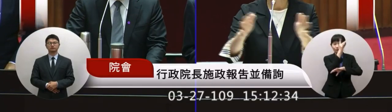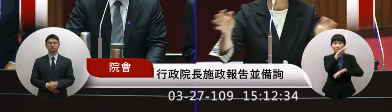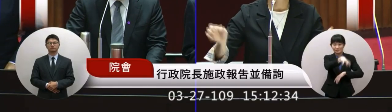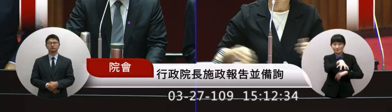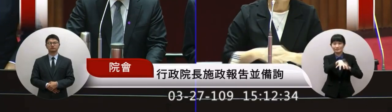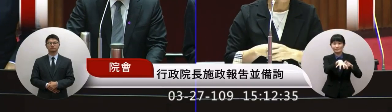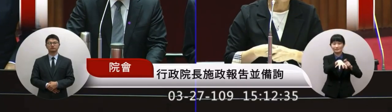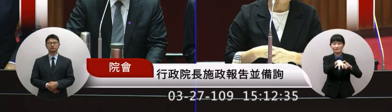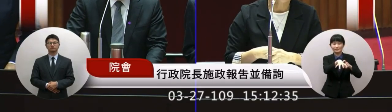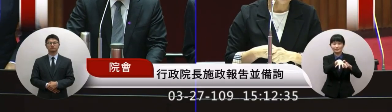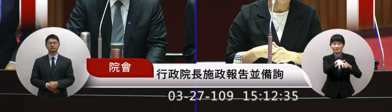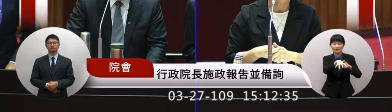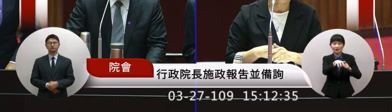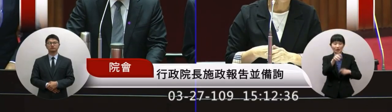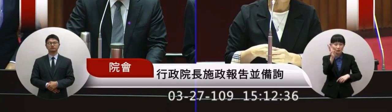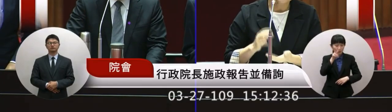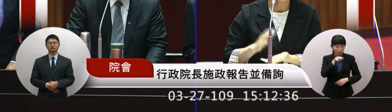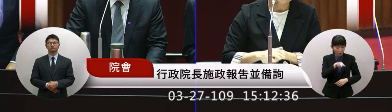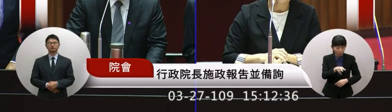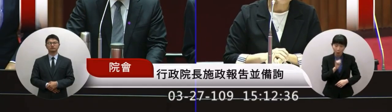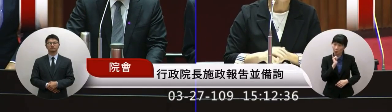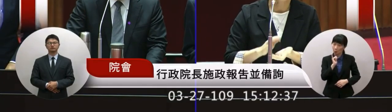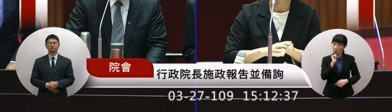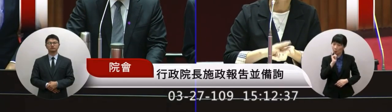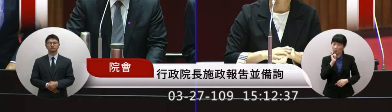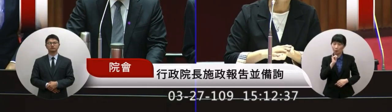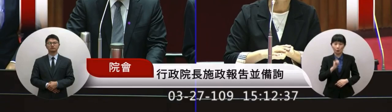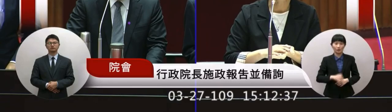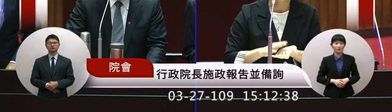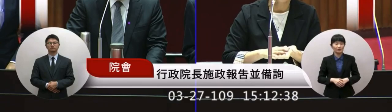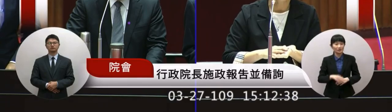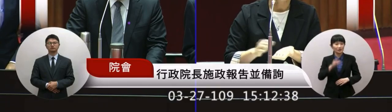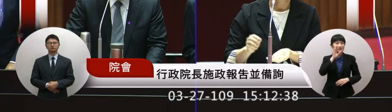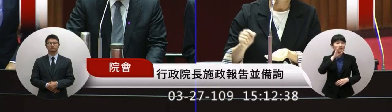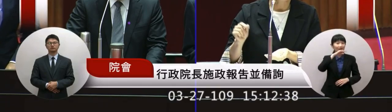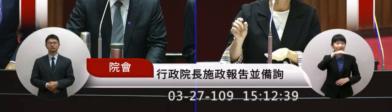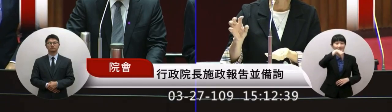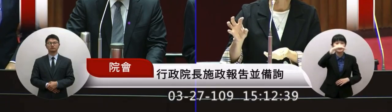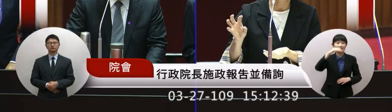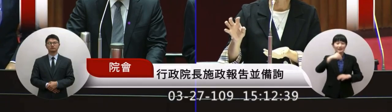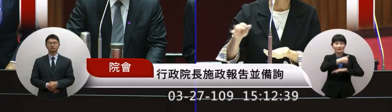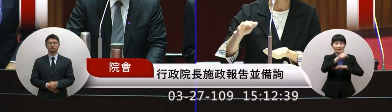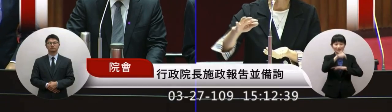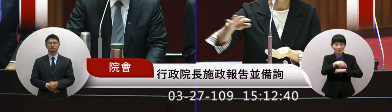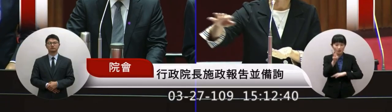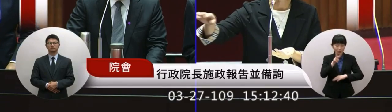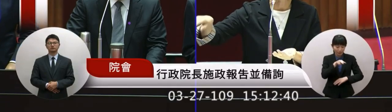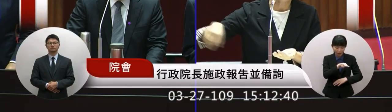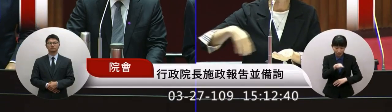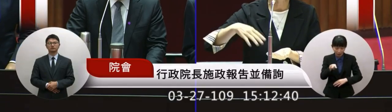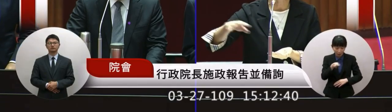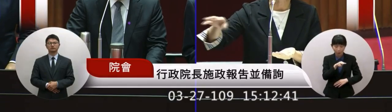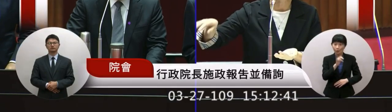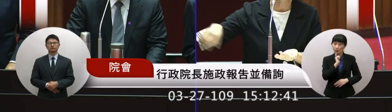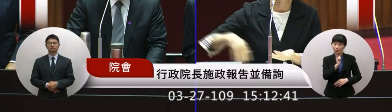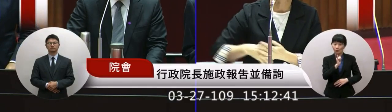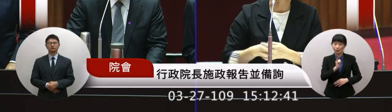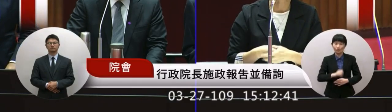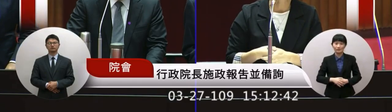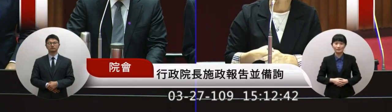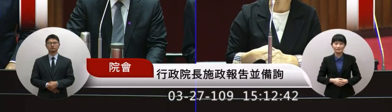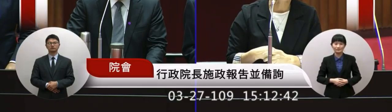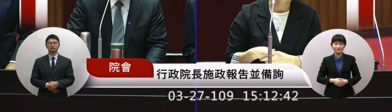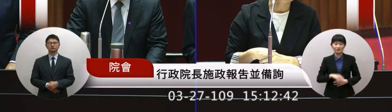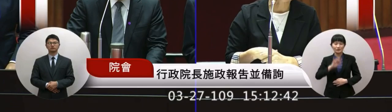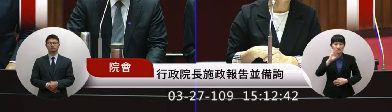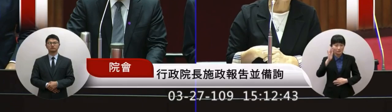是说那个水是很好哈，泰山乡了哈，泰山那边，然后因为他没有画那个饮